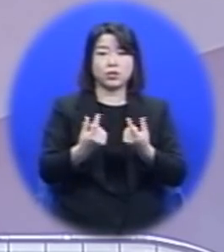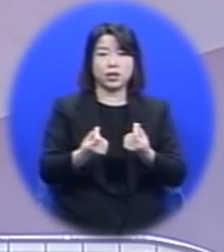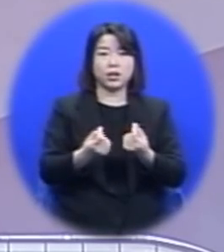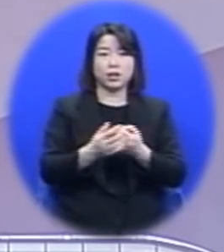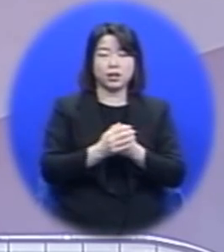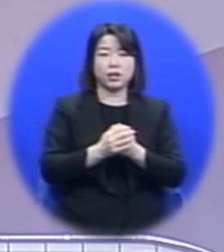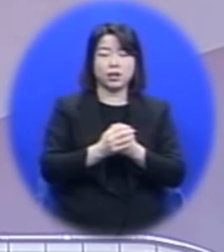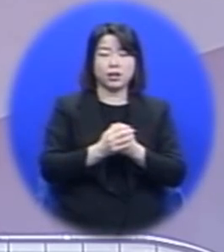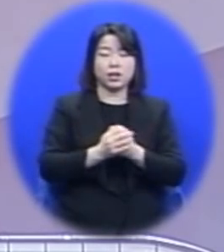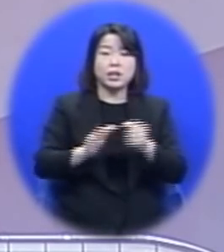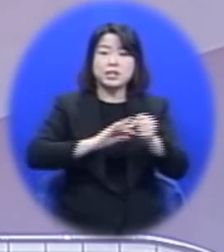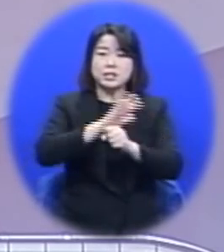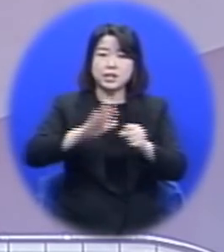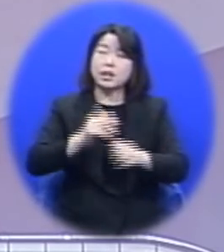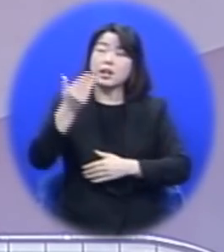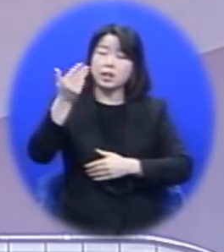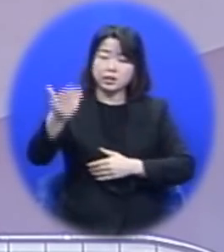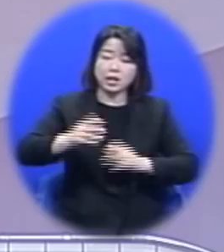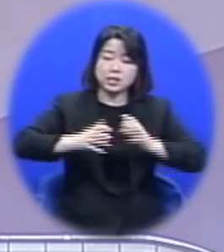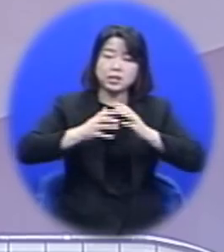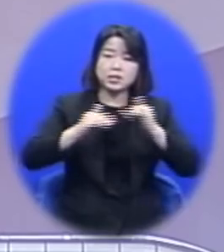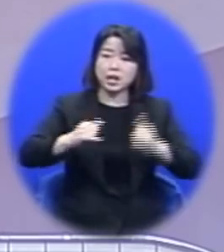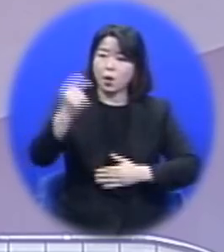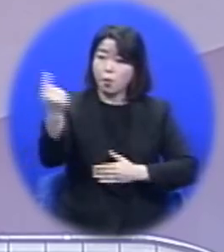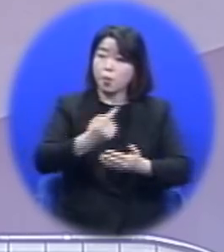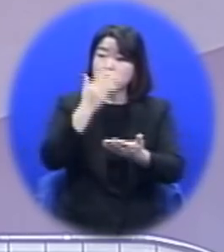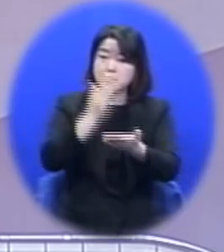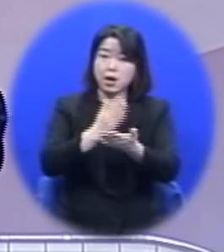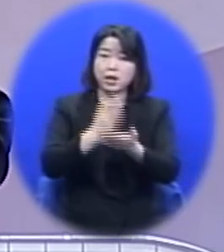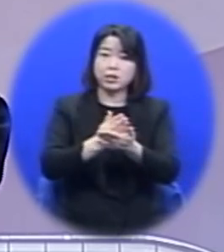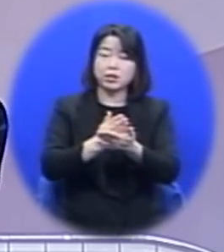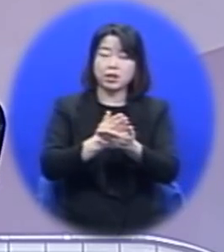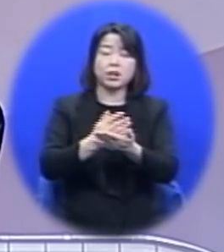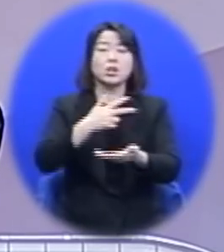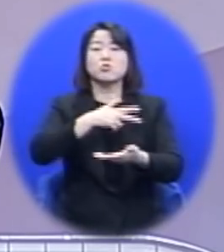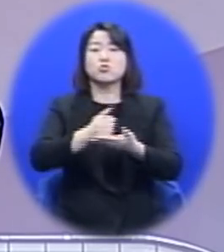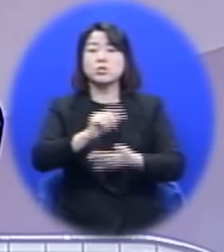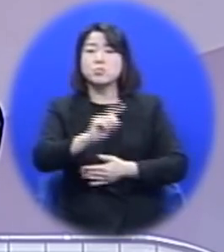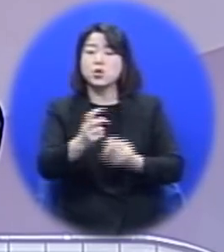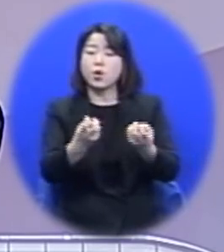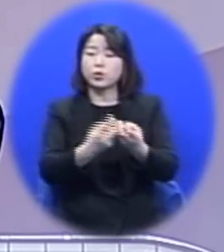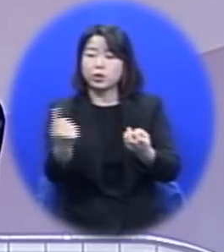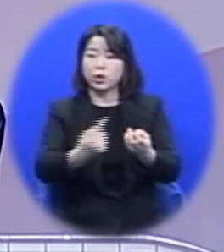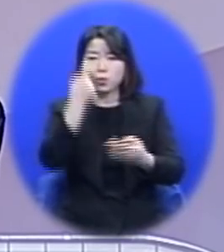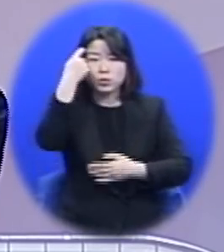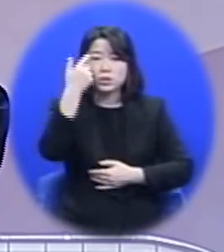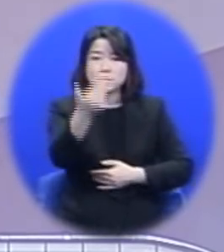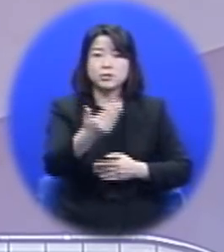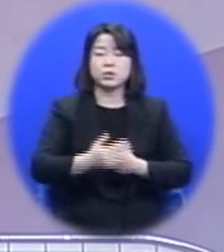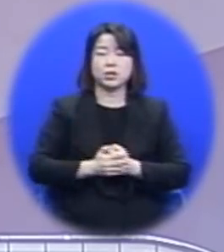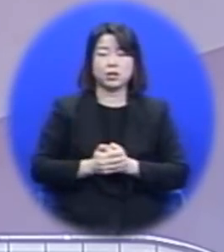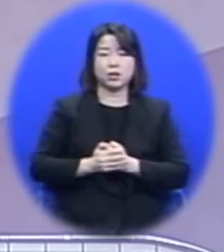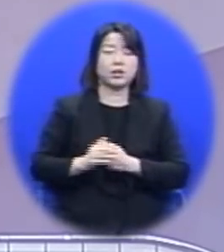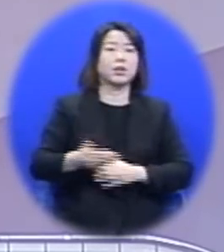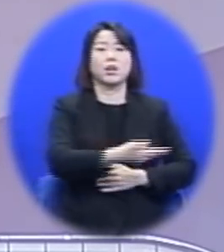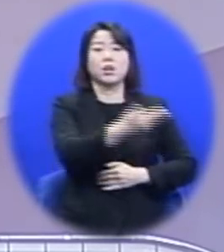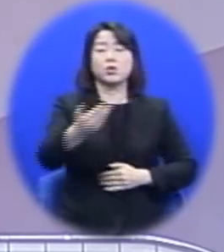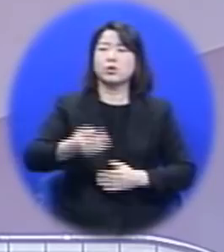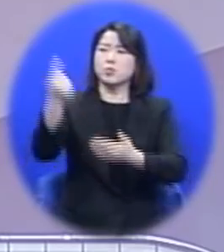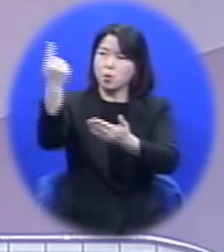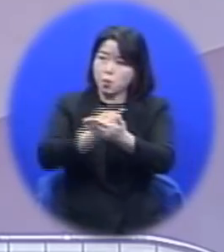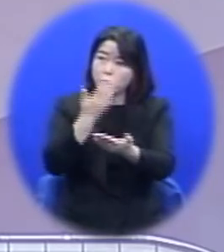아니, 사랑하는 당신의 백성이 오지 말랐는데 우리 주님이 어떻게 오시겠냐는 거예요. 여러분들은 주님